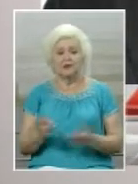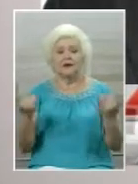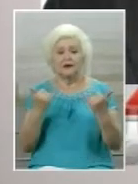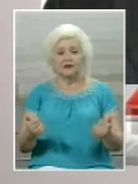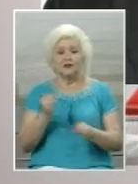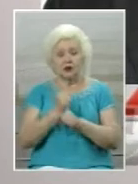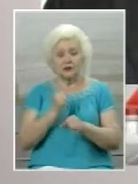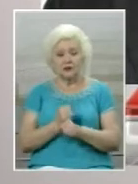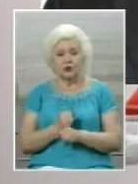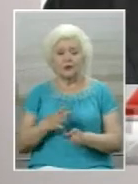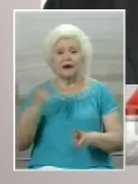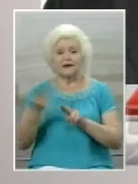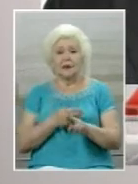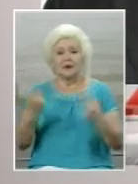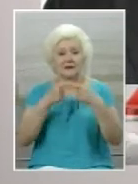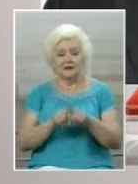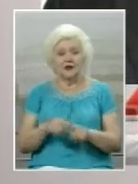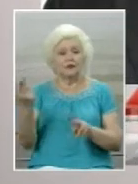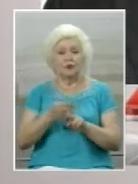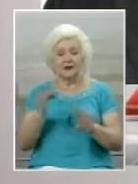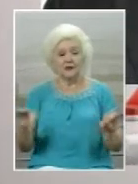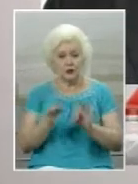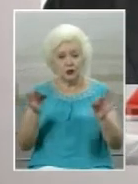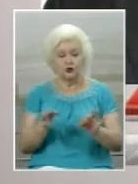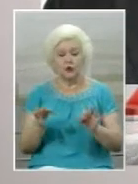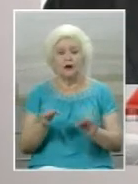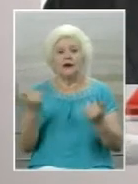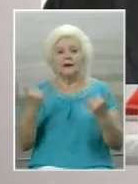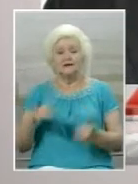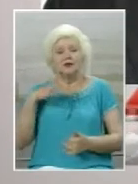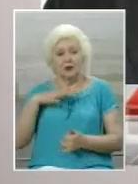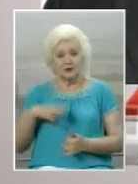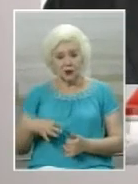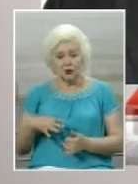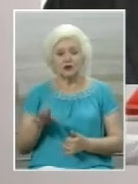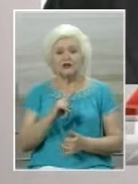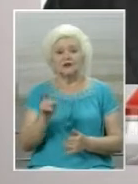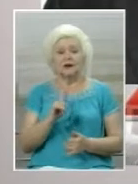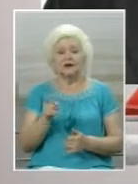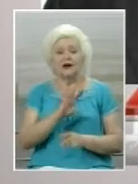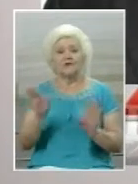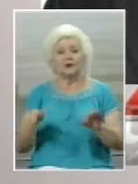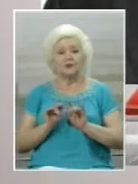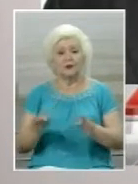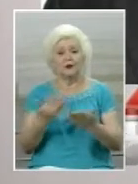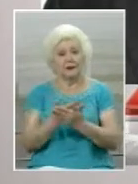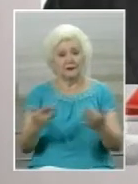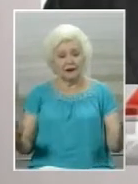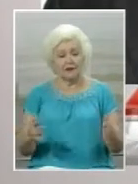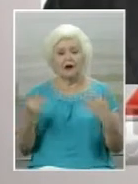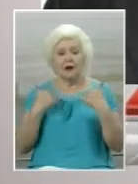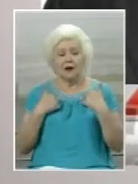робиться в майстерні у Костянтина Мішкова. Очікувати це все після свят. Перші декаді липня місяця, як